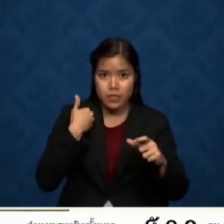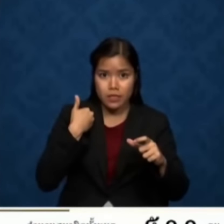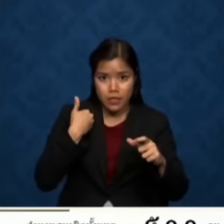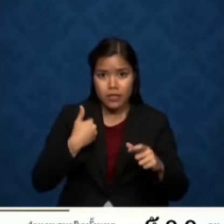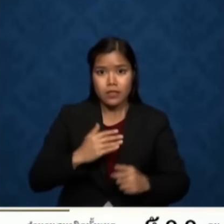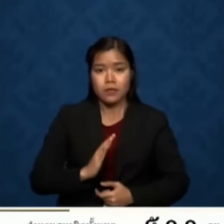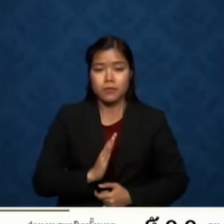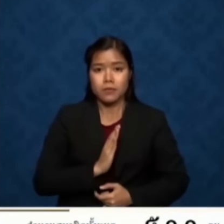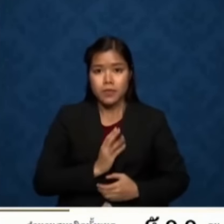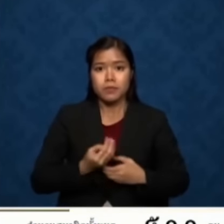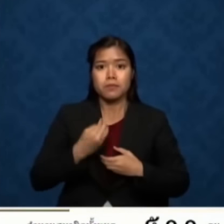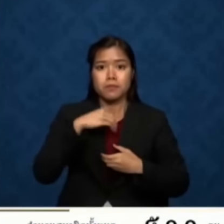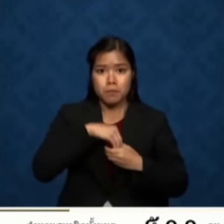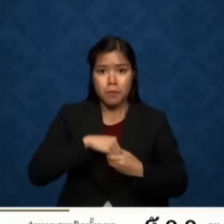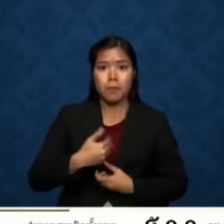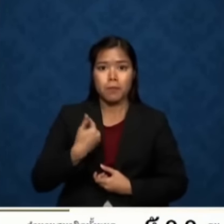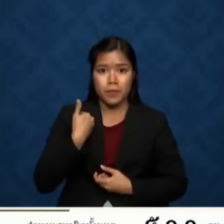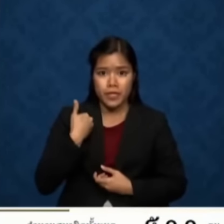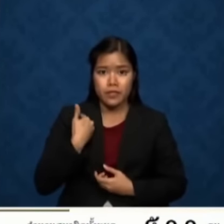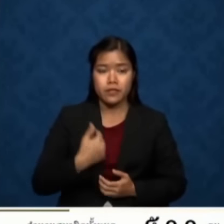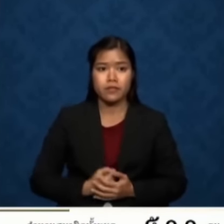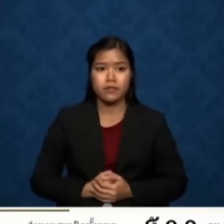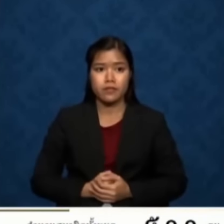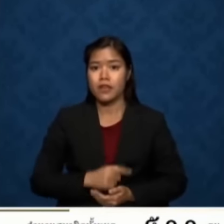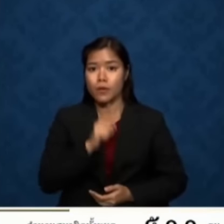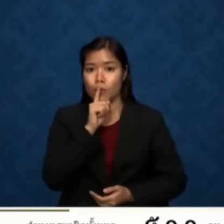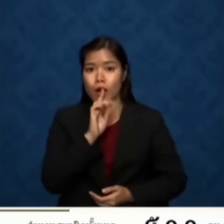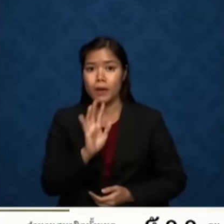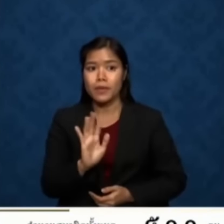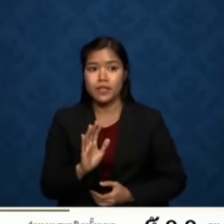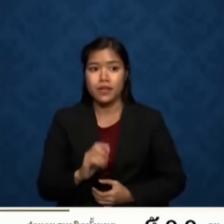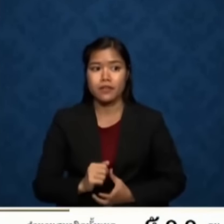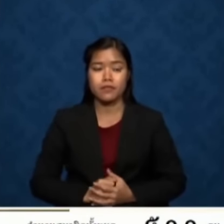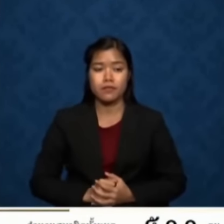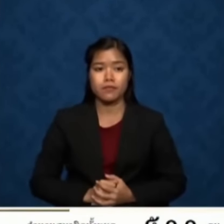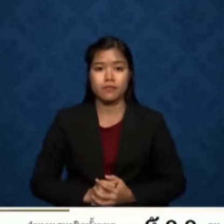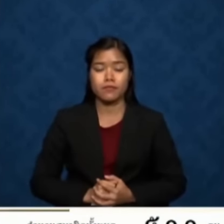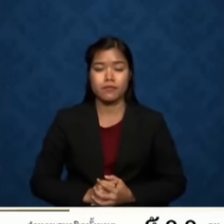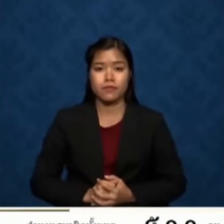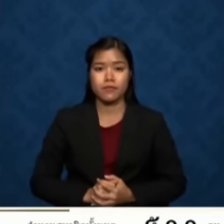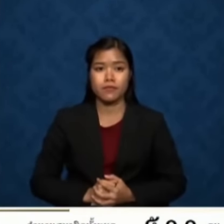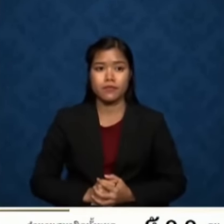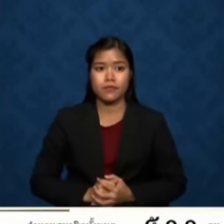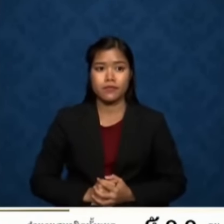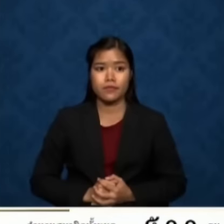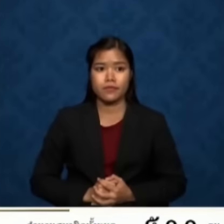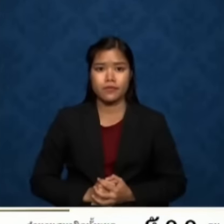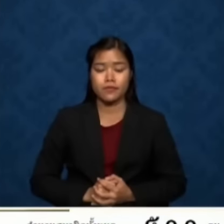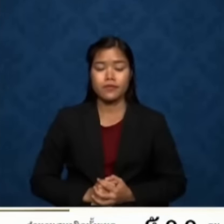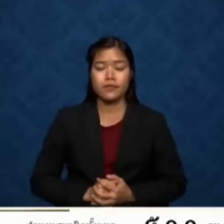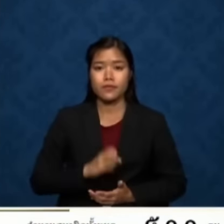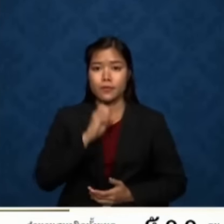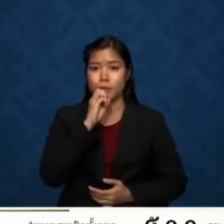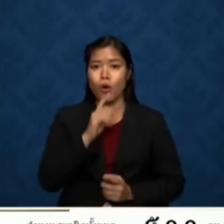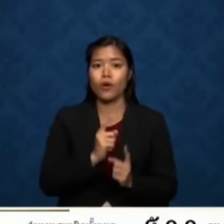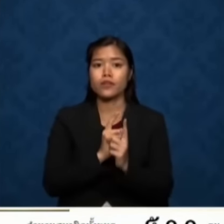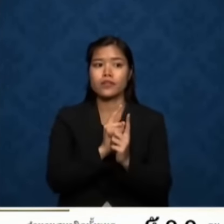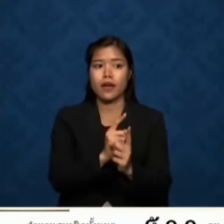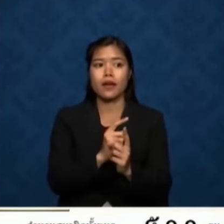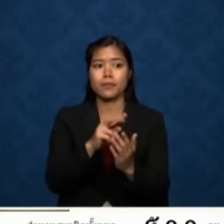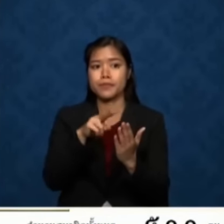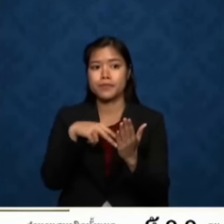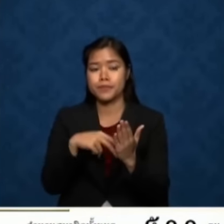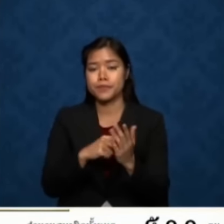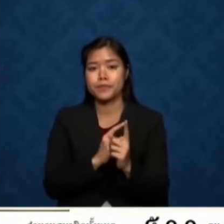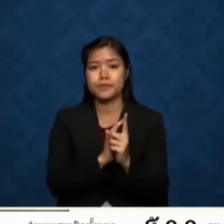ยาผมไม่ได้ต่อว่าใครในที่ผมพูดในที่เห็นนะครับ